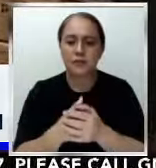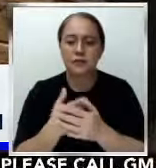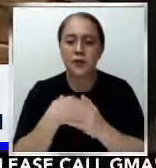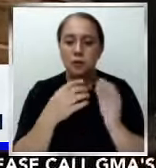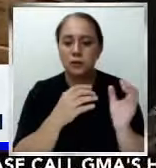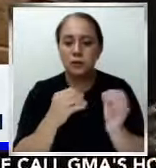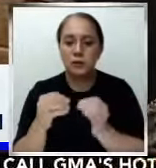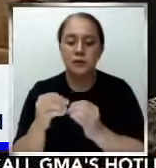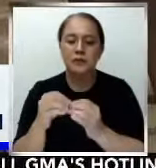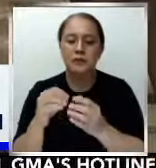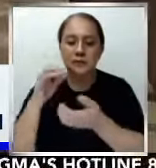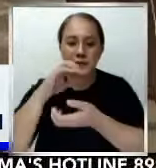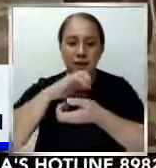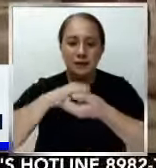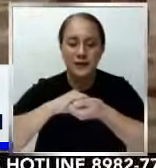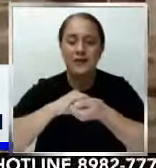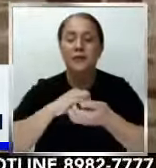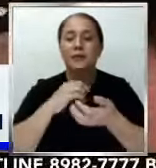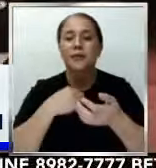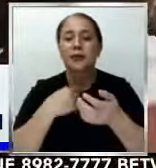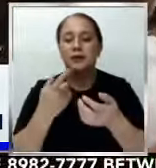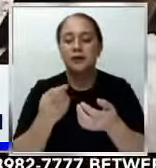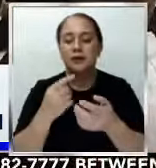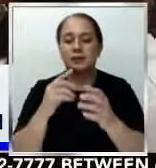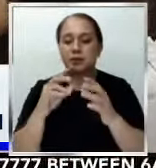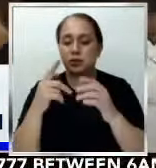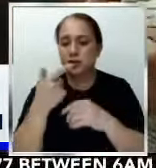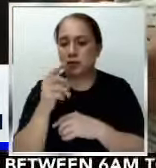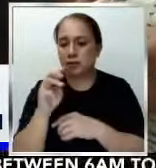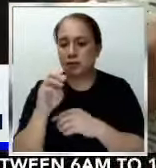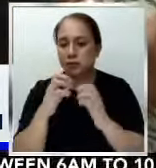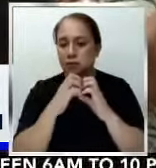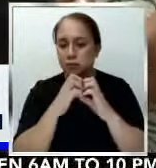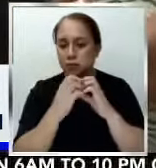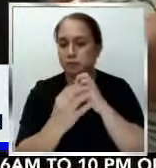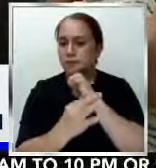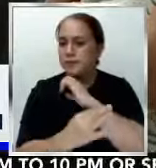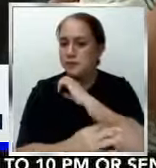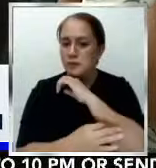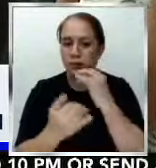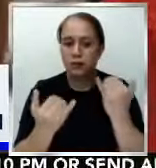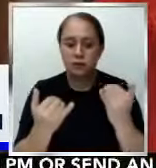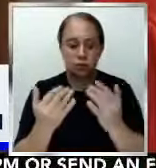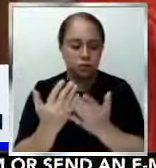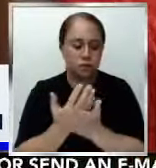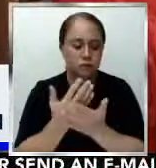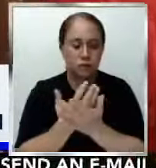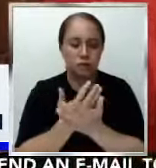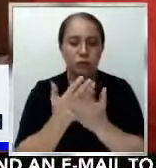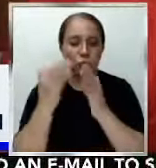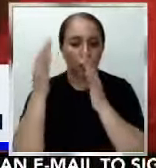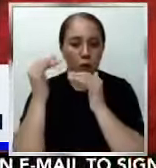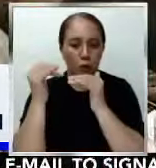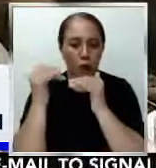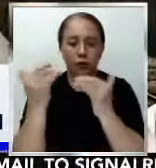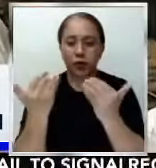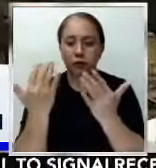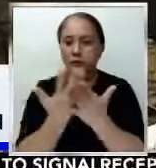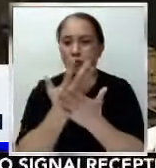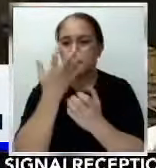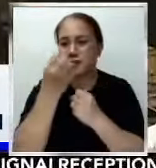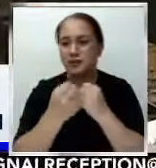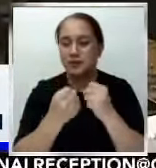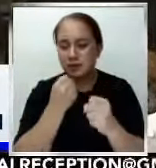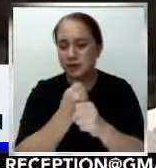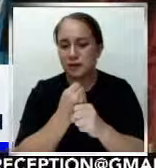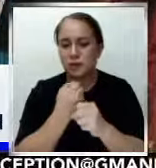Bayanihan ng GMA Kapuso Foundation, naiparamdam natin ang bagong pag-asa ngayong bagong taon sa lahat ng sinalanta